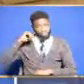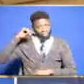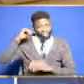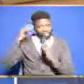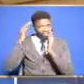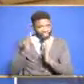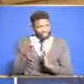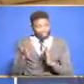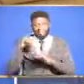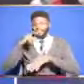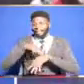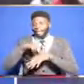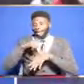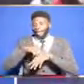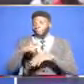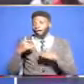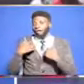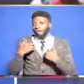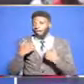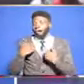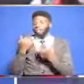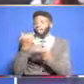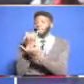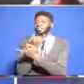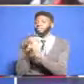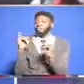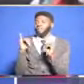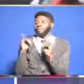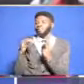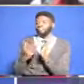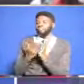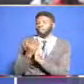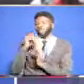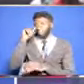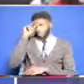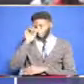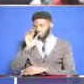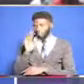huru. Nikiripotia Darubini, jina langu ni Sarafina Robi.